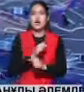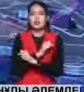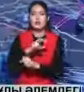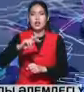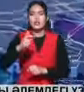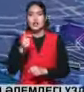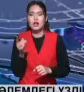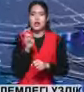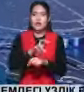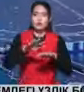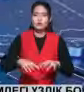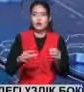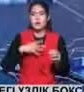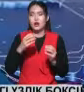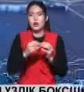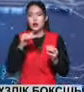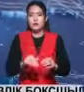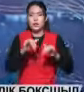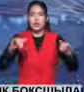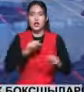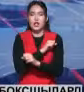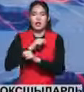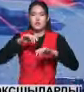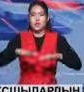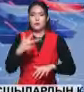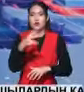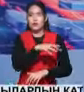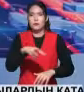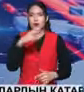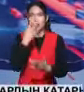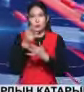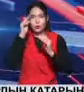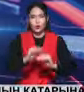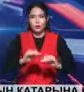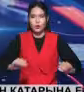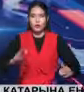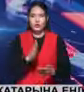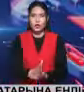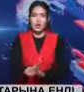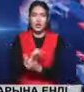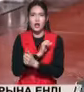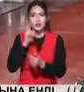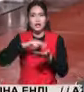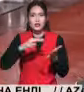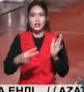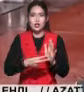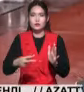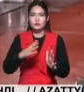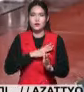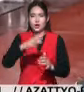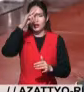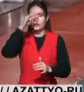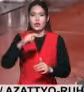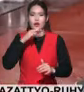лагерлерге баралады. Биыл 10 000-нан аса демалыс орнында 3 миллионға жуық оқушы уақытын өткізеді деп жоспарланған. Қазақстан